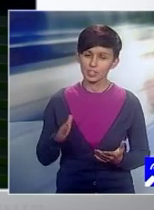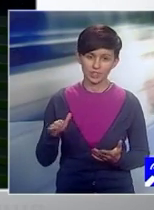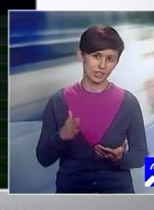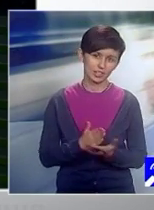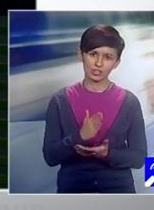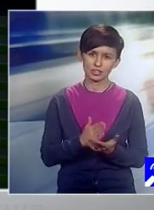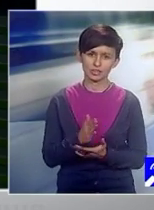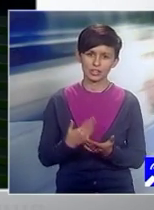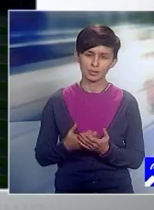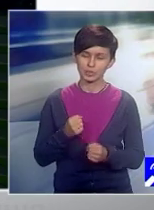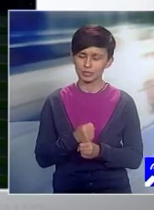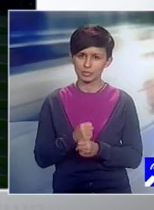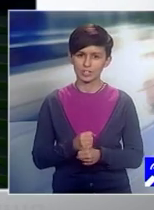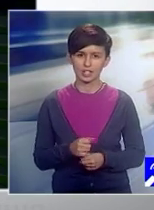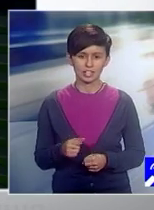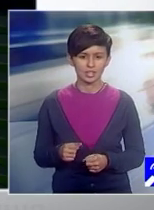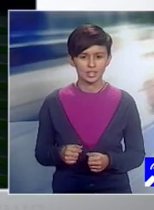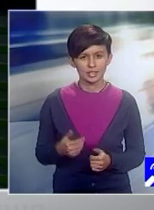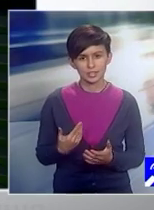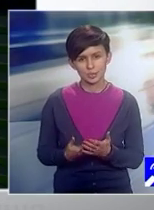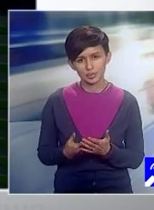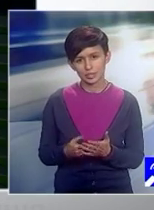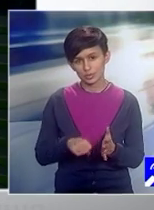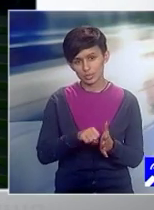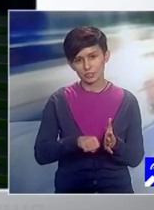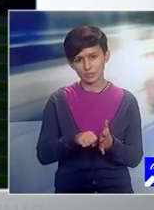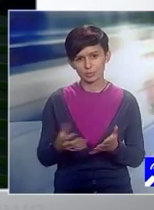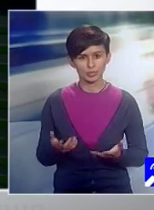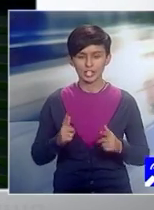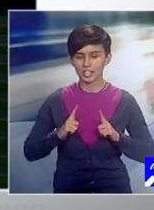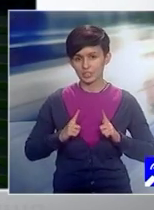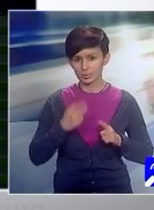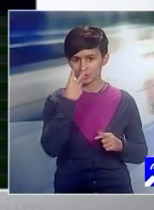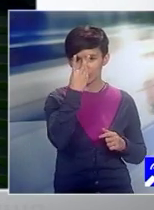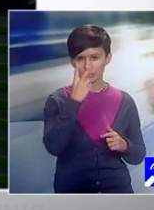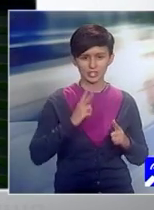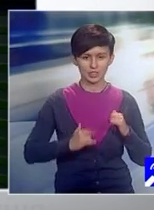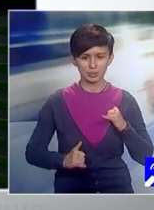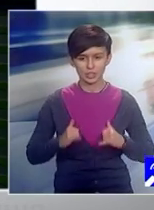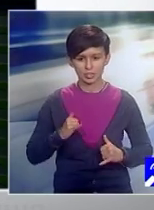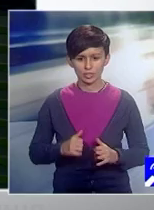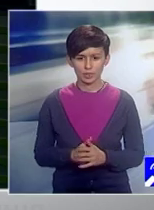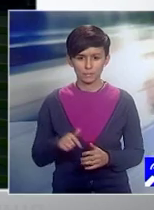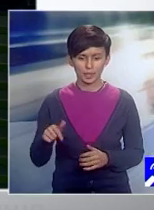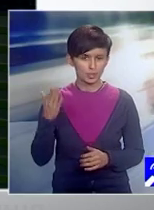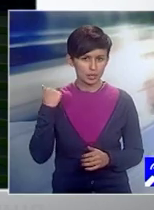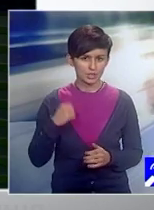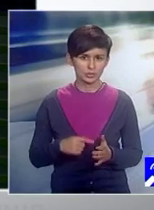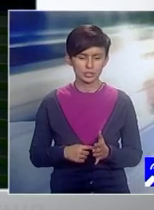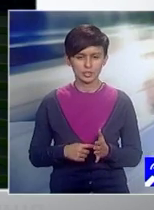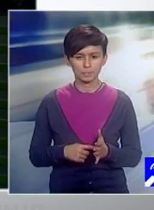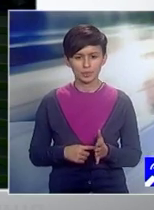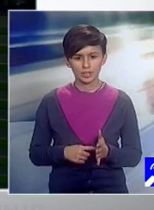pe care o faci, pentru filmul pe care abia așteptăm să-l vedem joi. Tu l-ai mai avut o variantă pe care ai prezentat-o publicului,